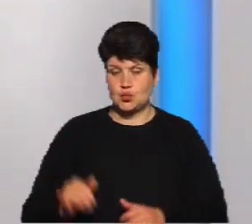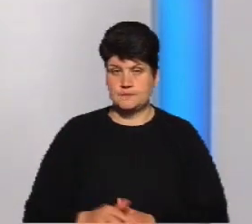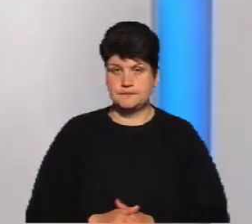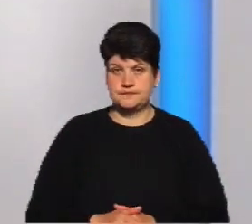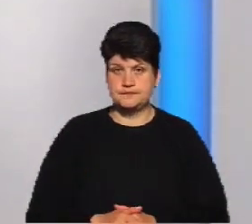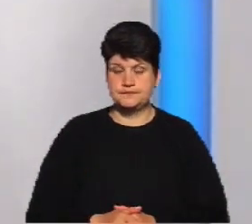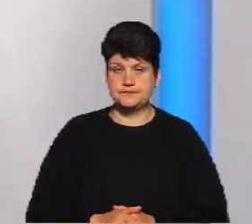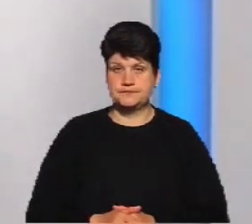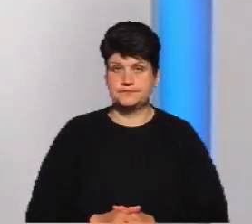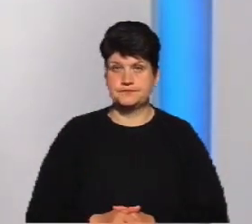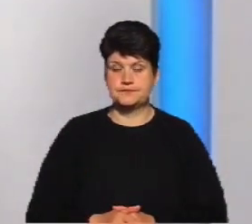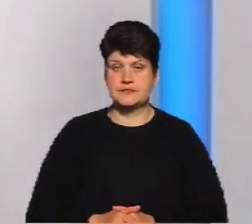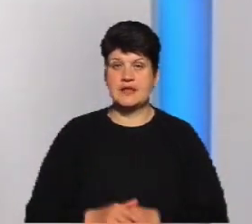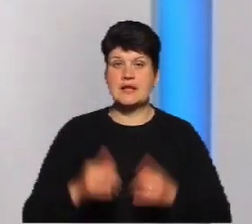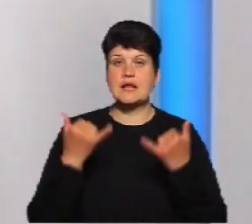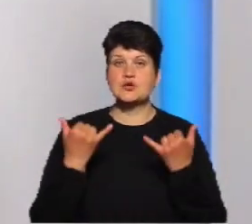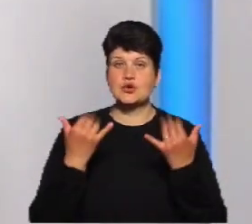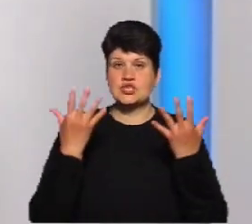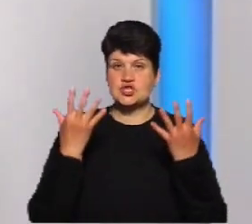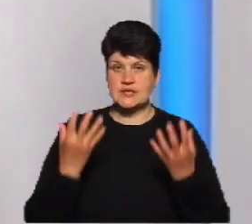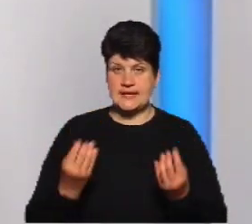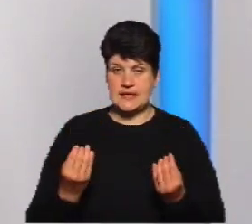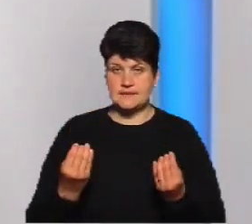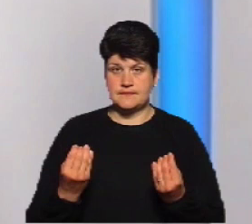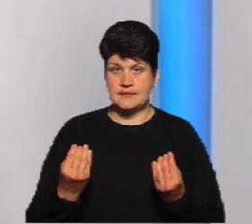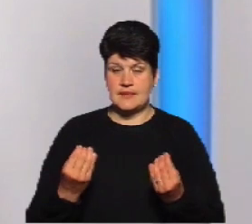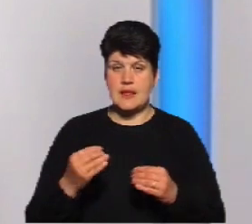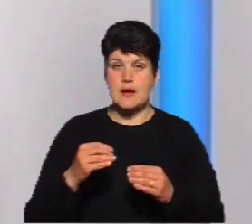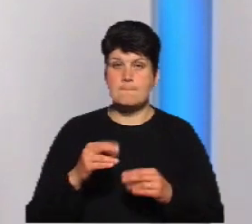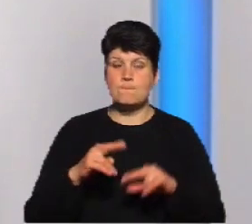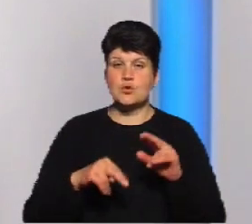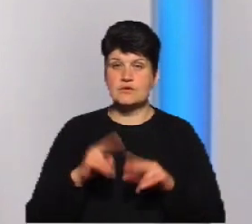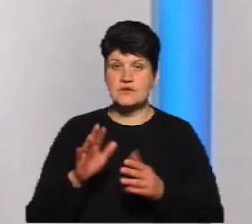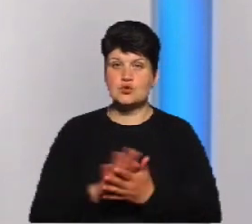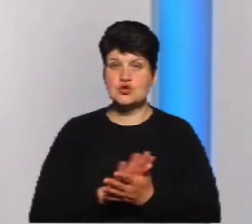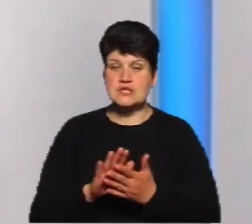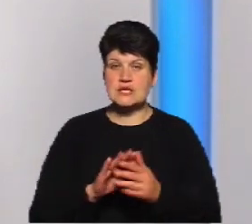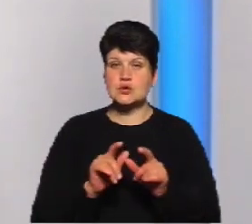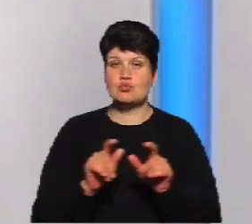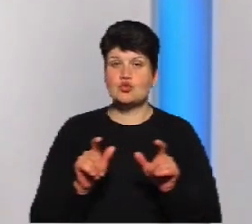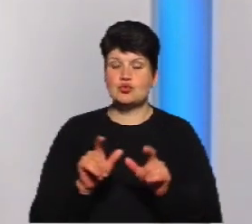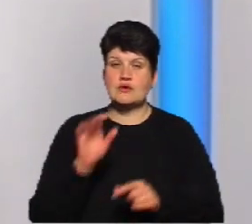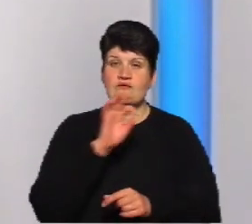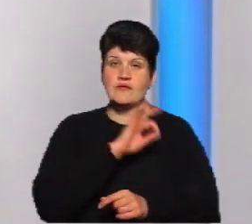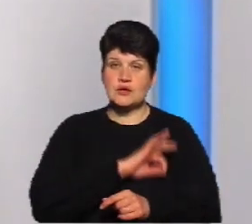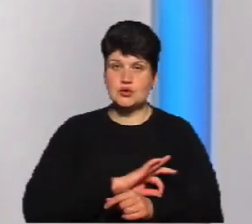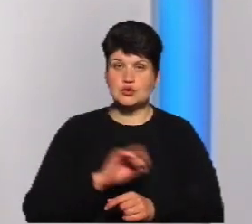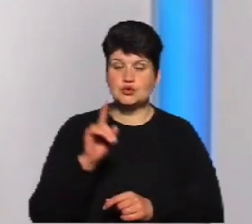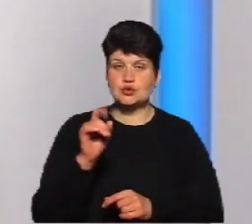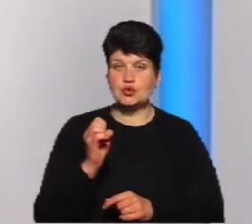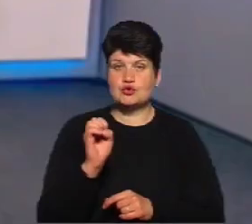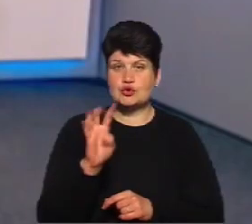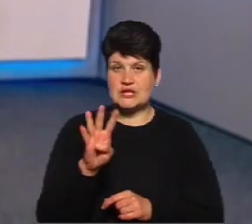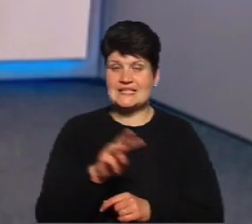що на сьогоднішній день на будівництво очисних споруд використано 114